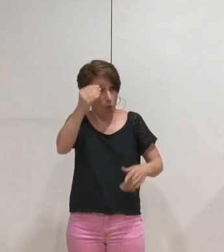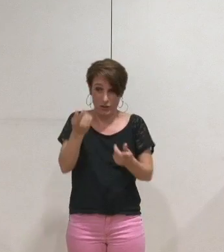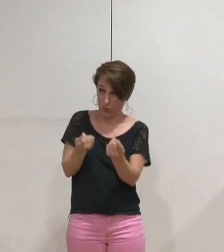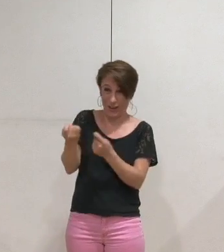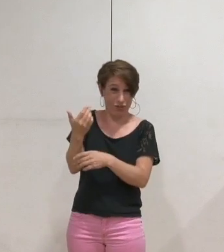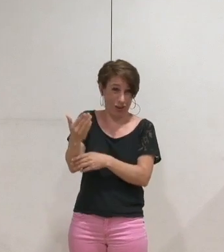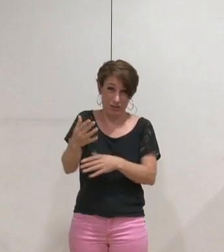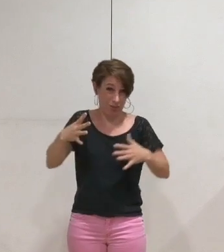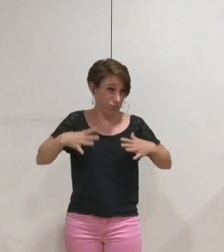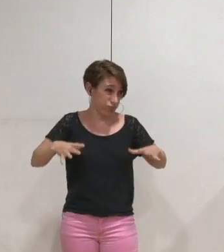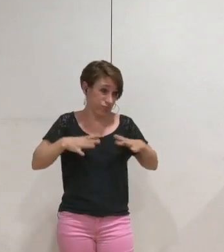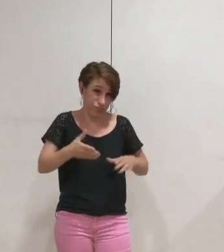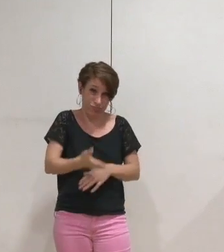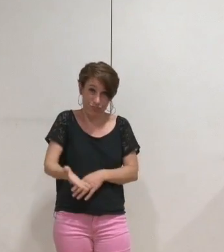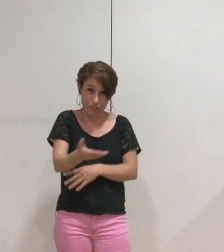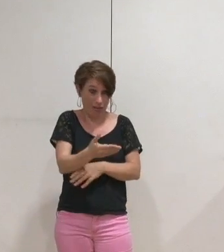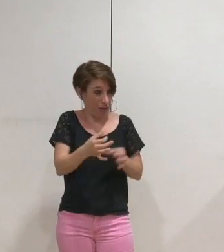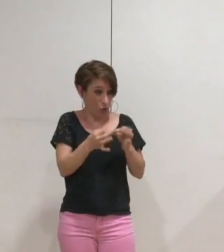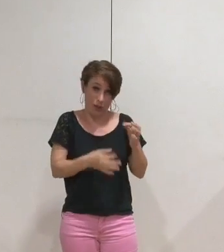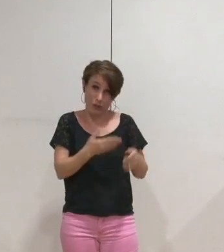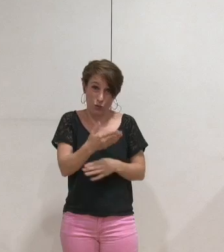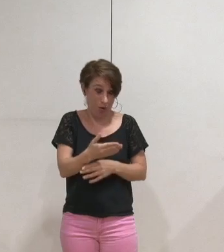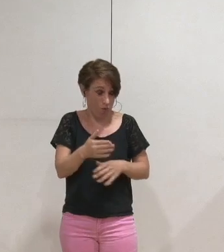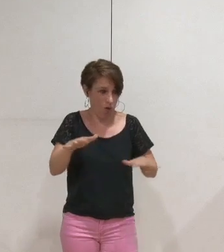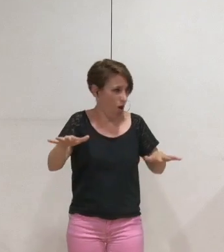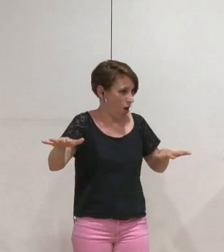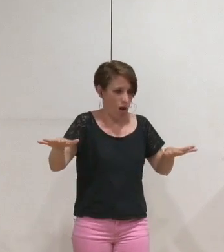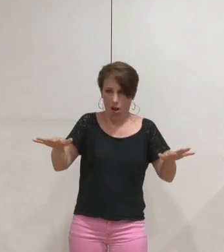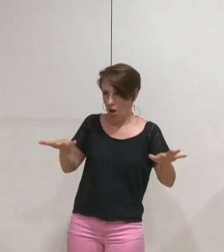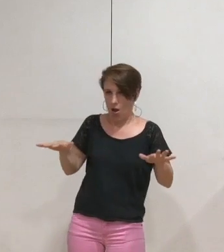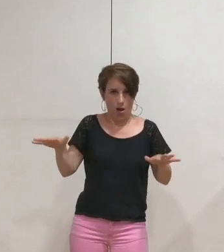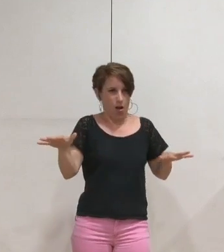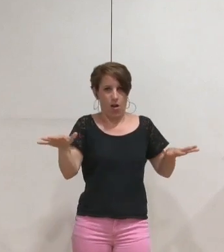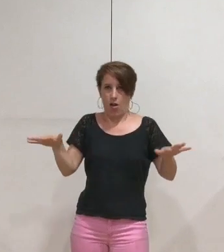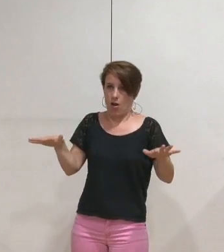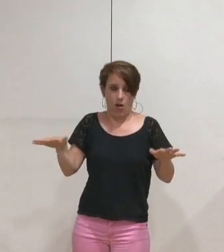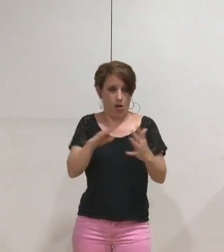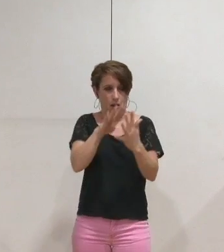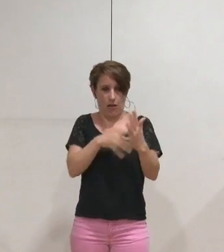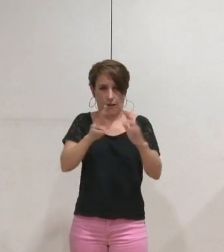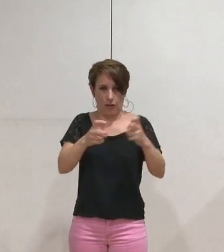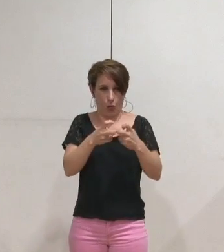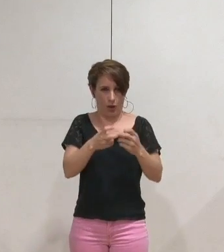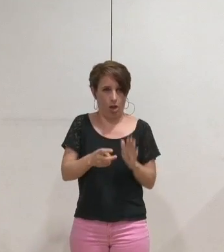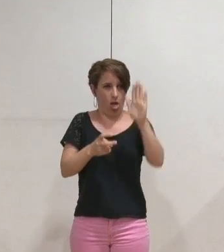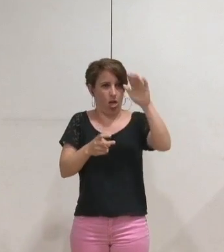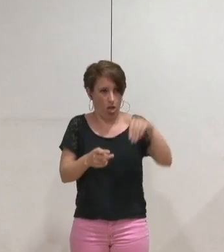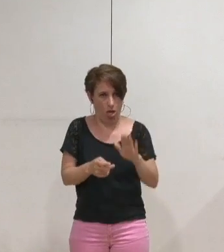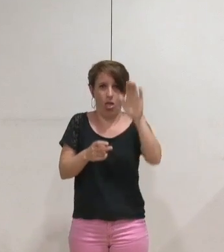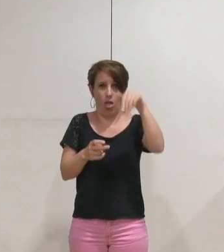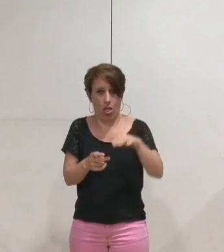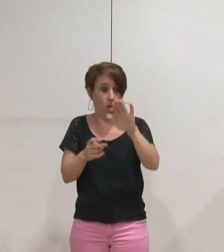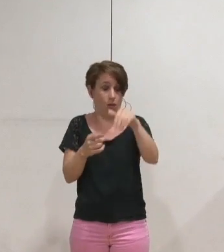de en direct comme celui-ci vous avez beaucoup de mal à stabiliser une grille tarifaire qui corresponde à